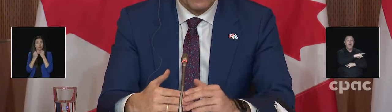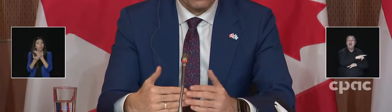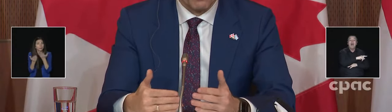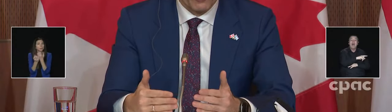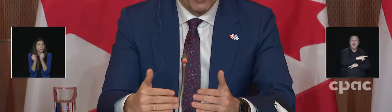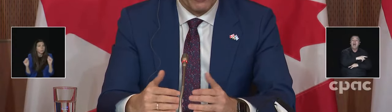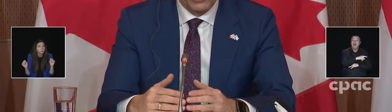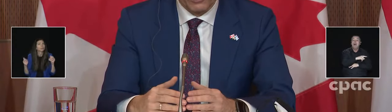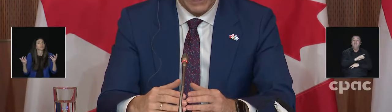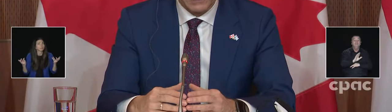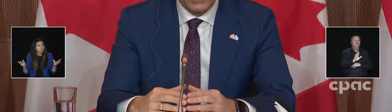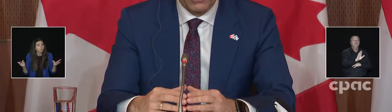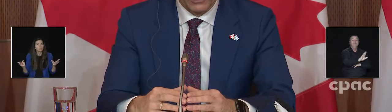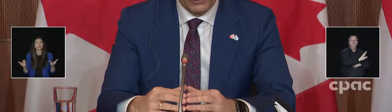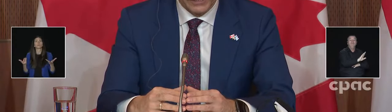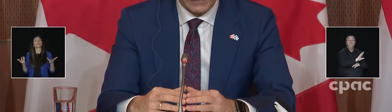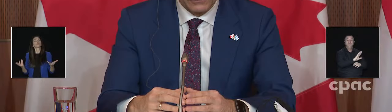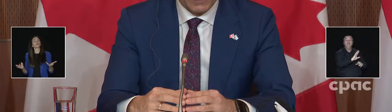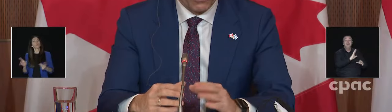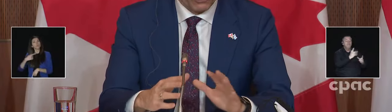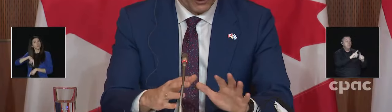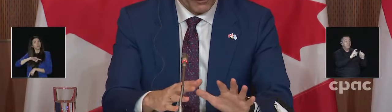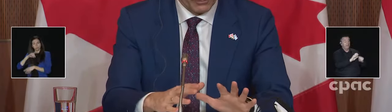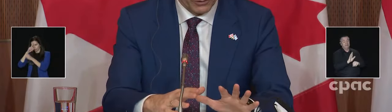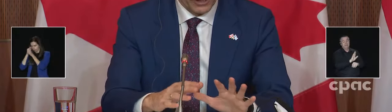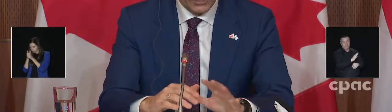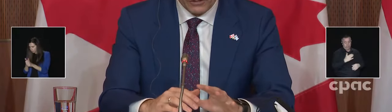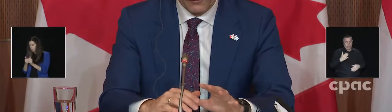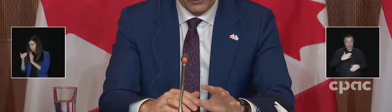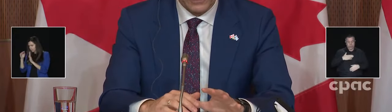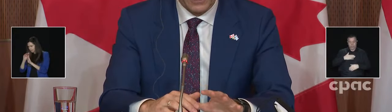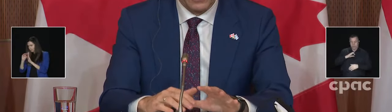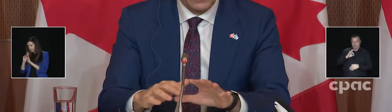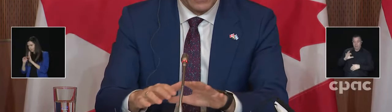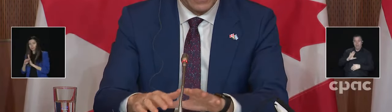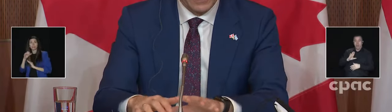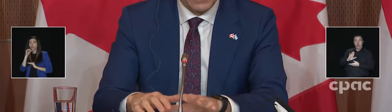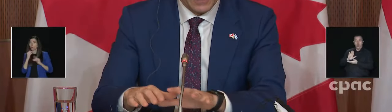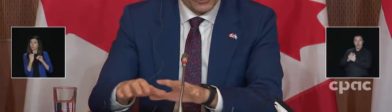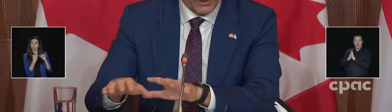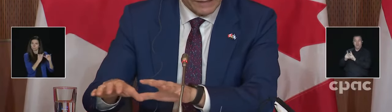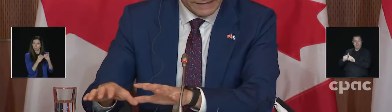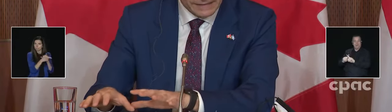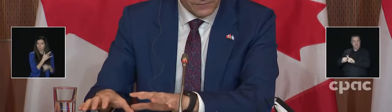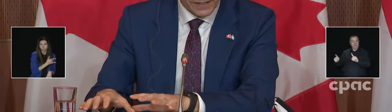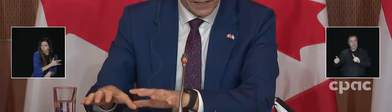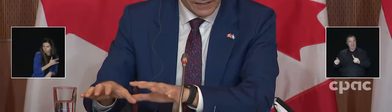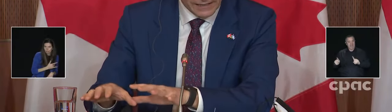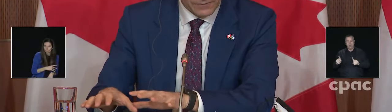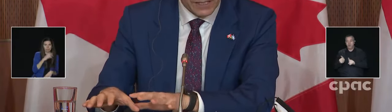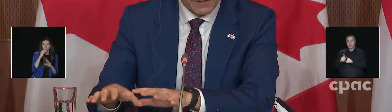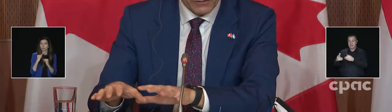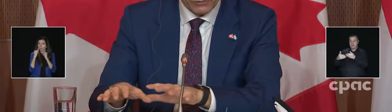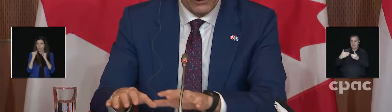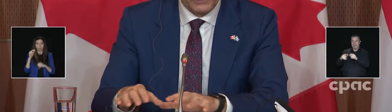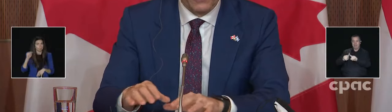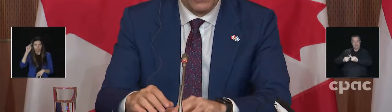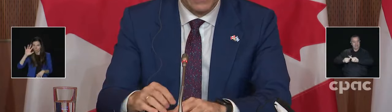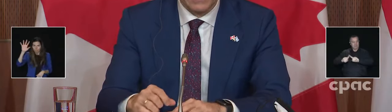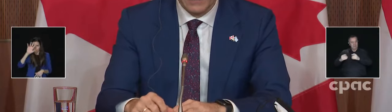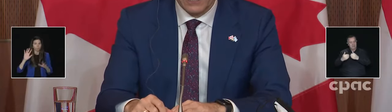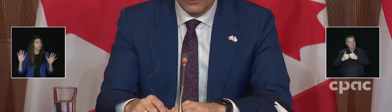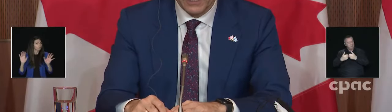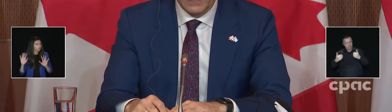pour leurs propres opérations de tests. Nous avons nos propres fournisseurs et des endroits différents, évidemment, autour